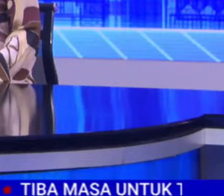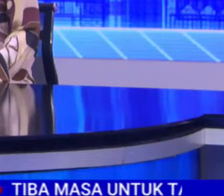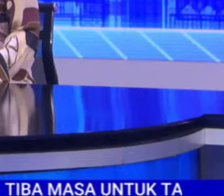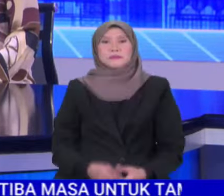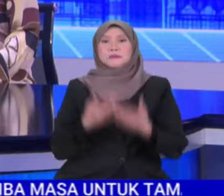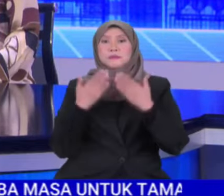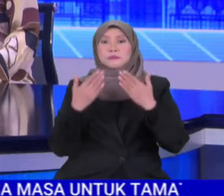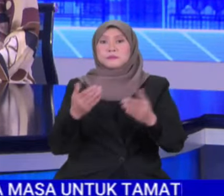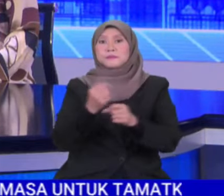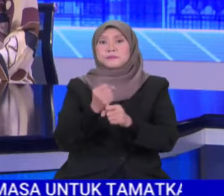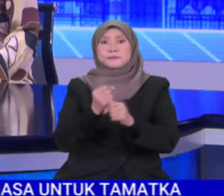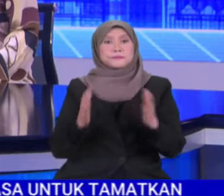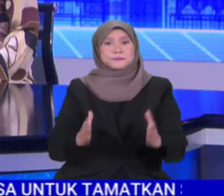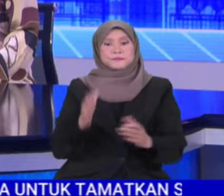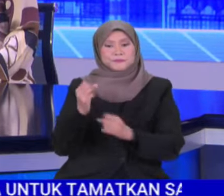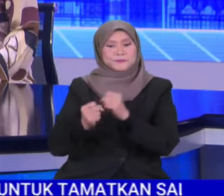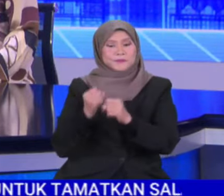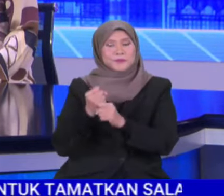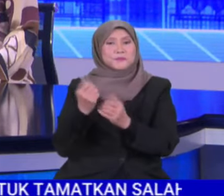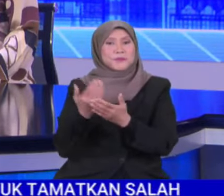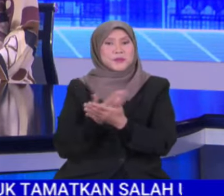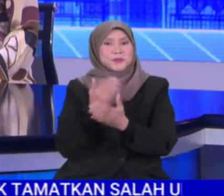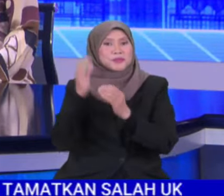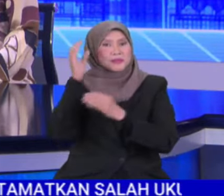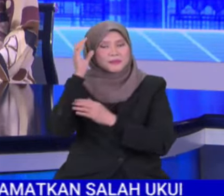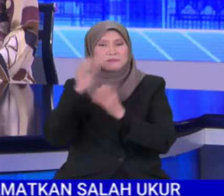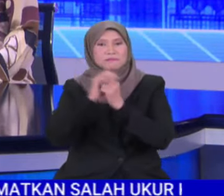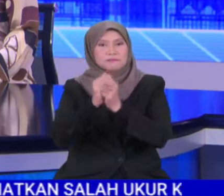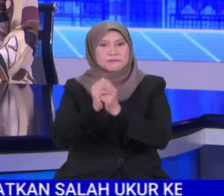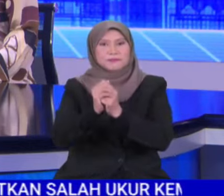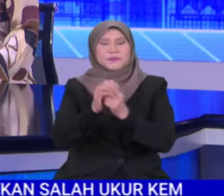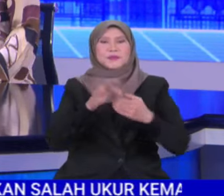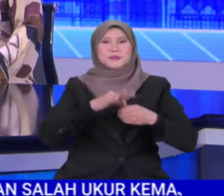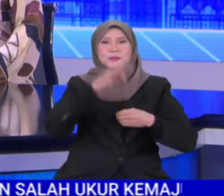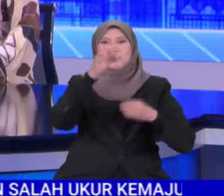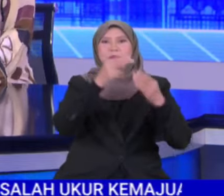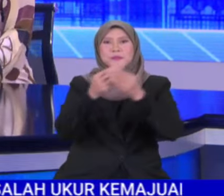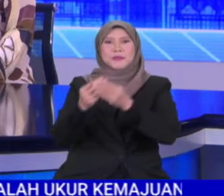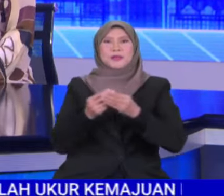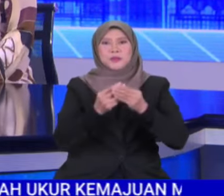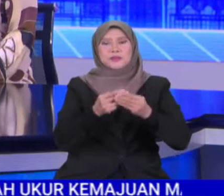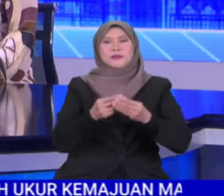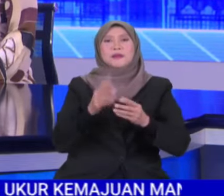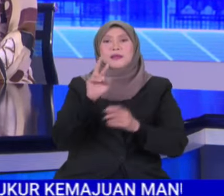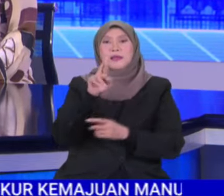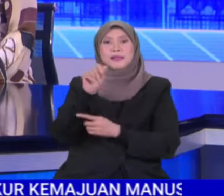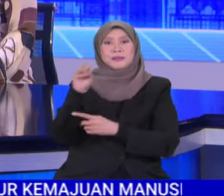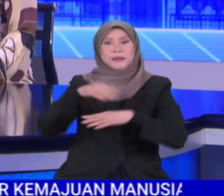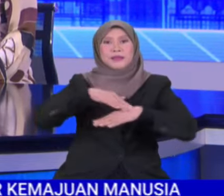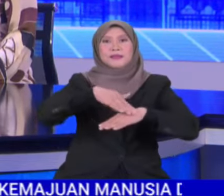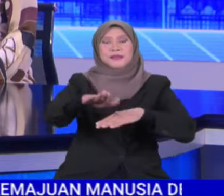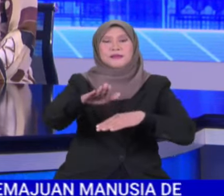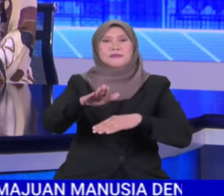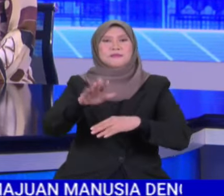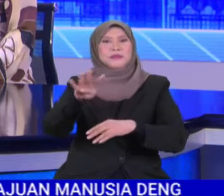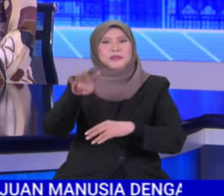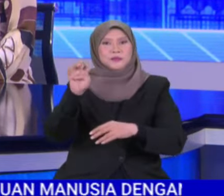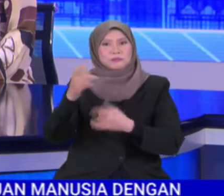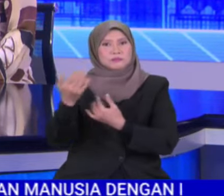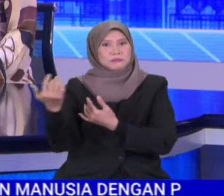Sebagai menghargai petugas sempena Tahun Baharu Cina dan meraihkan semangat perpaduan, RTM menyampaikan 400 cenderahati kepada kakitangan